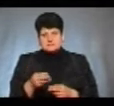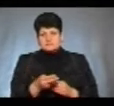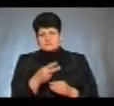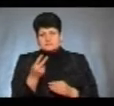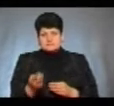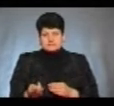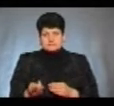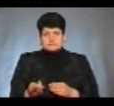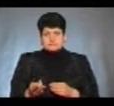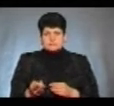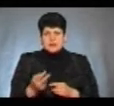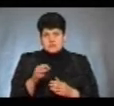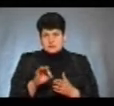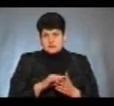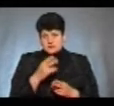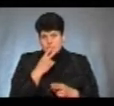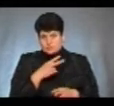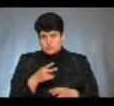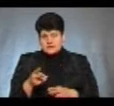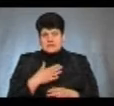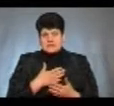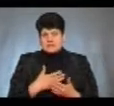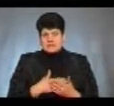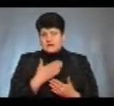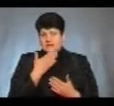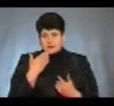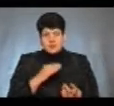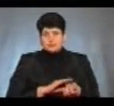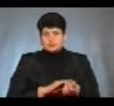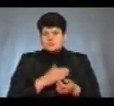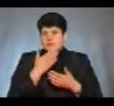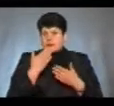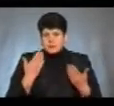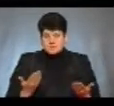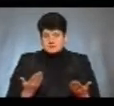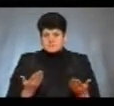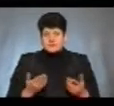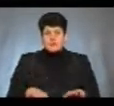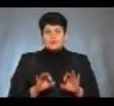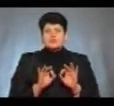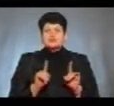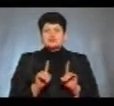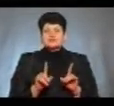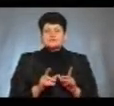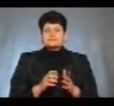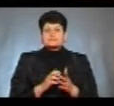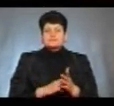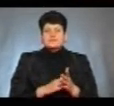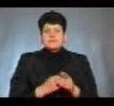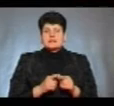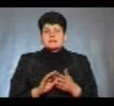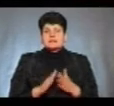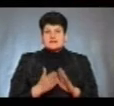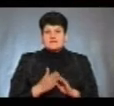асфальті. Це зразу подивилися, дихання відсутнє, пульсу немає. Пояснити, що спричинило такий стан пацієнта,